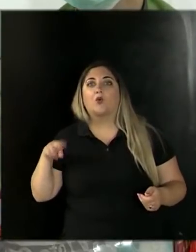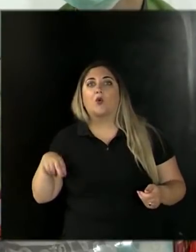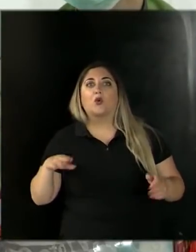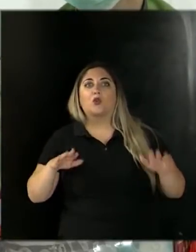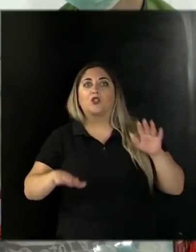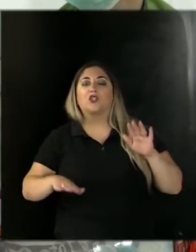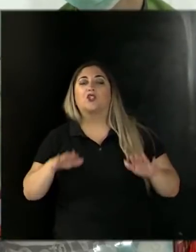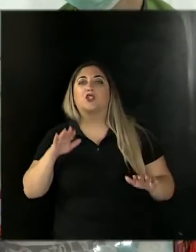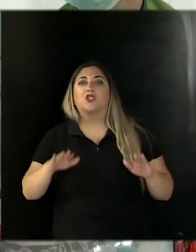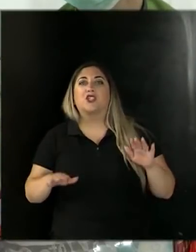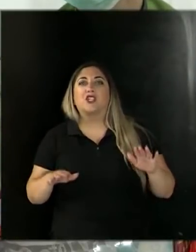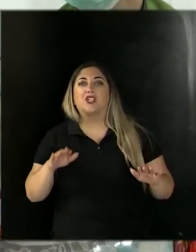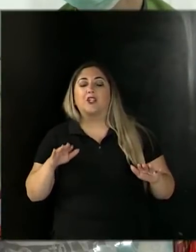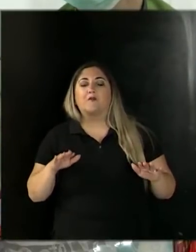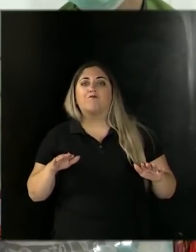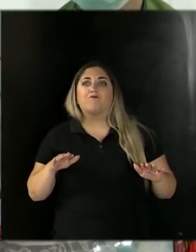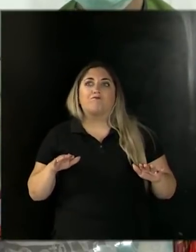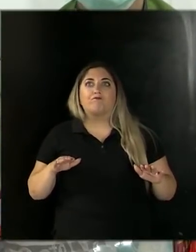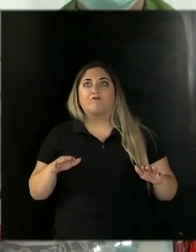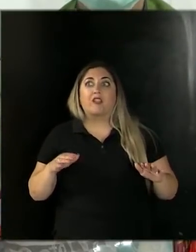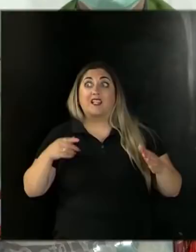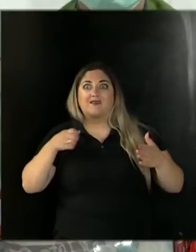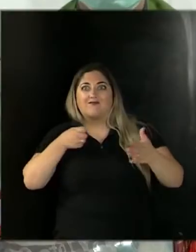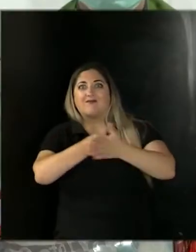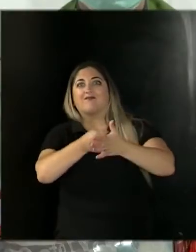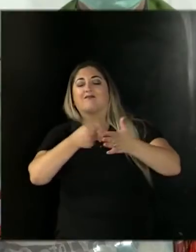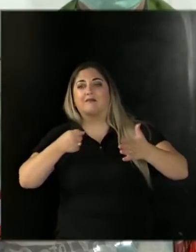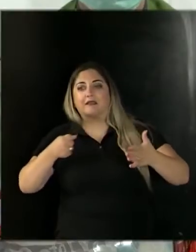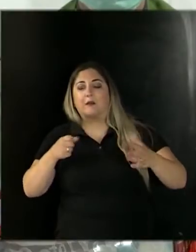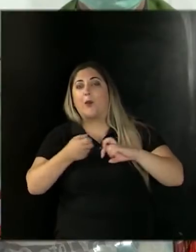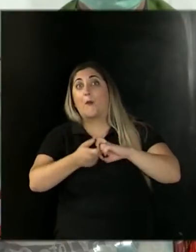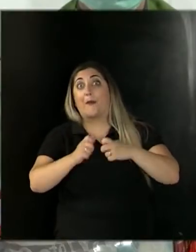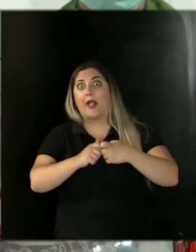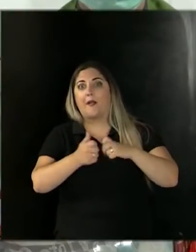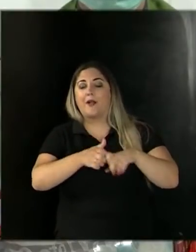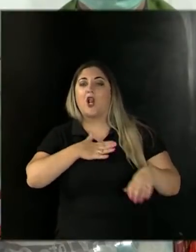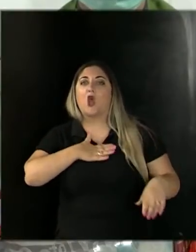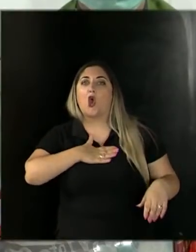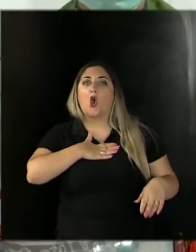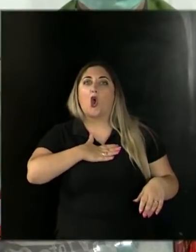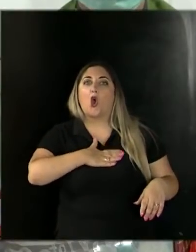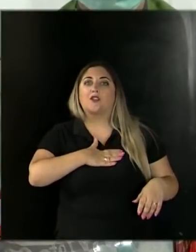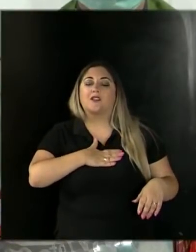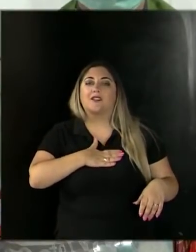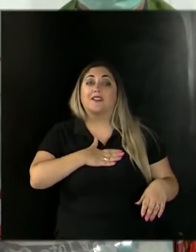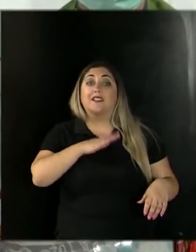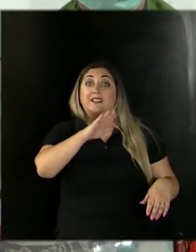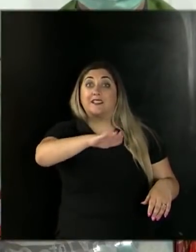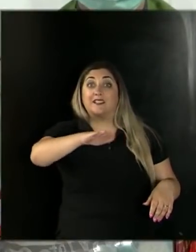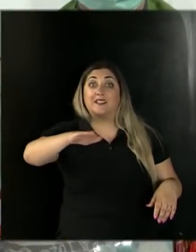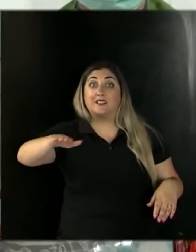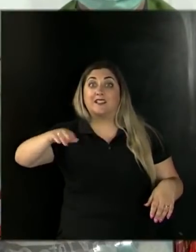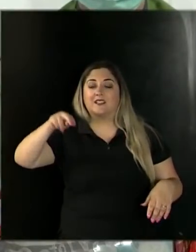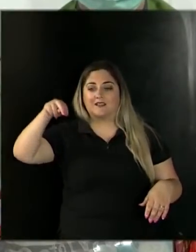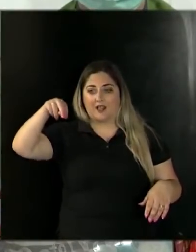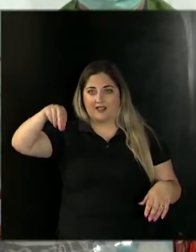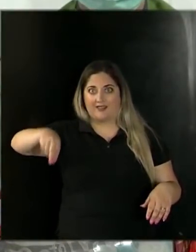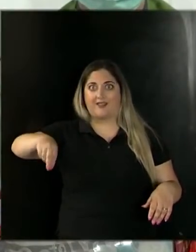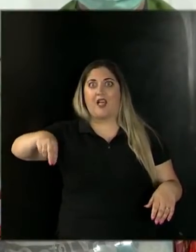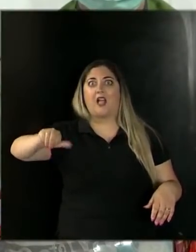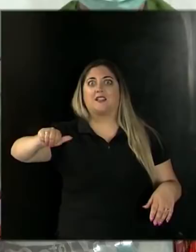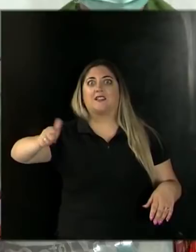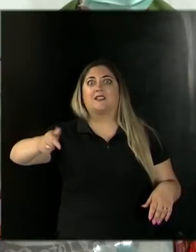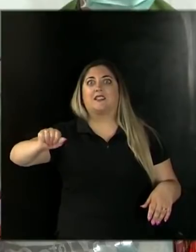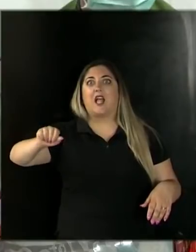ikonna l-istess xkiel li ħassew in-nies ta' Nażaret quddiem